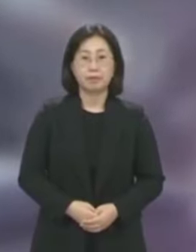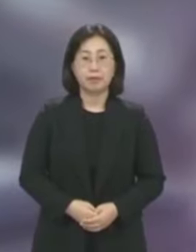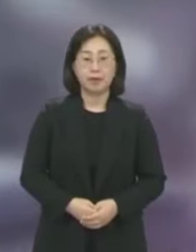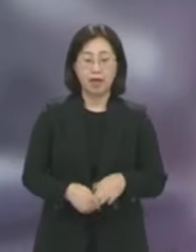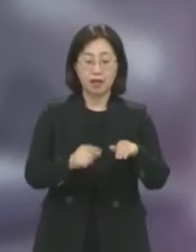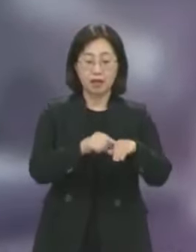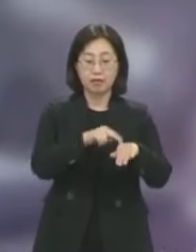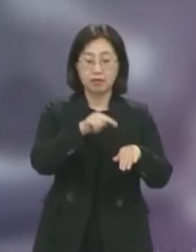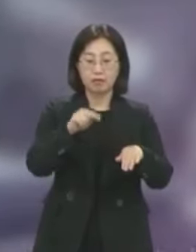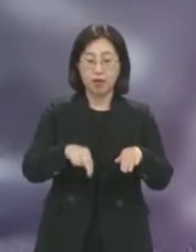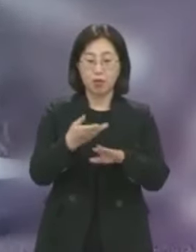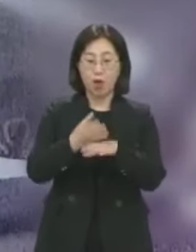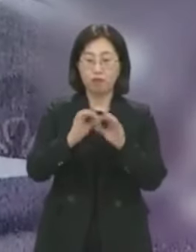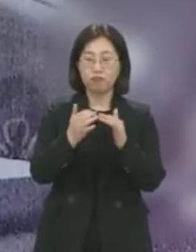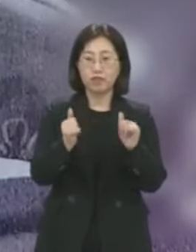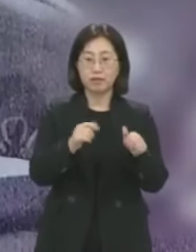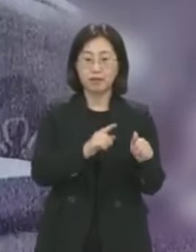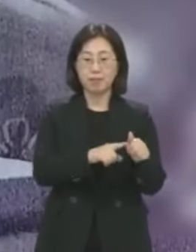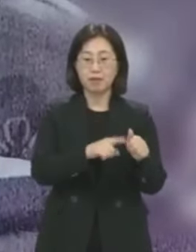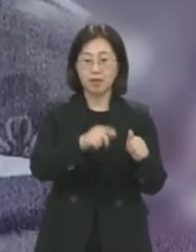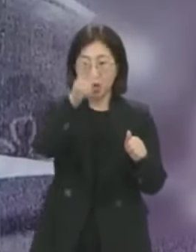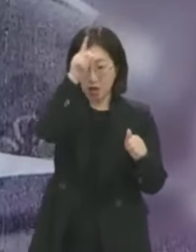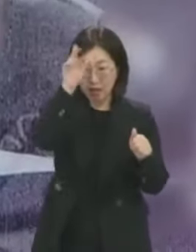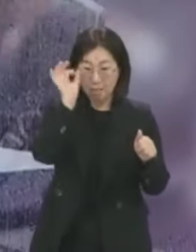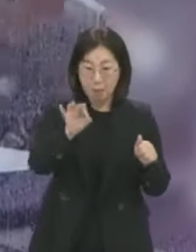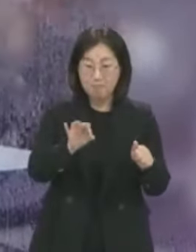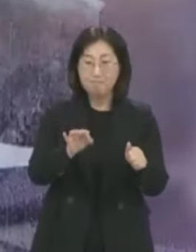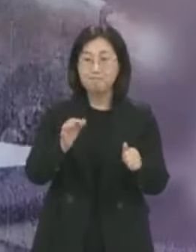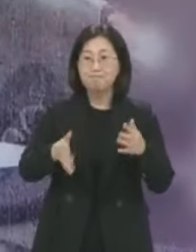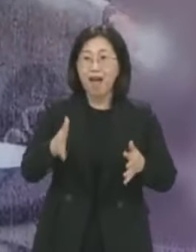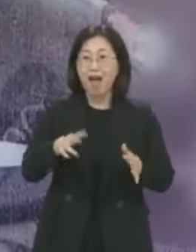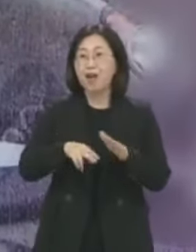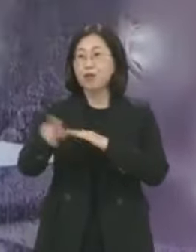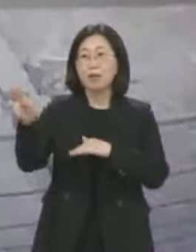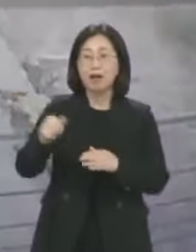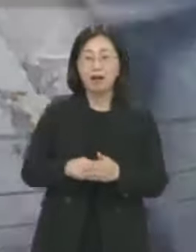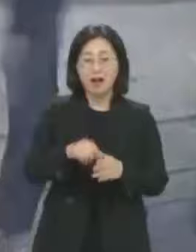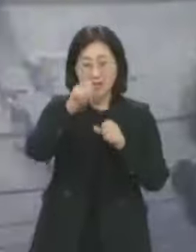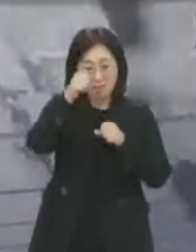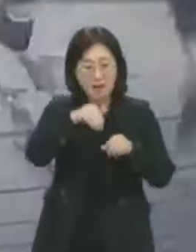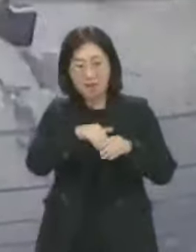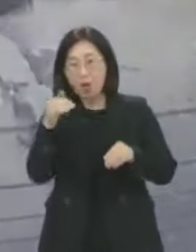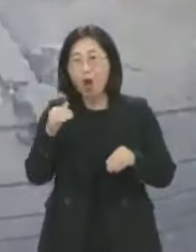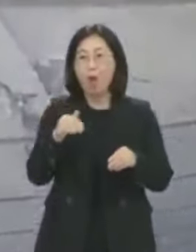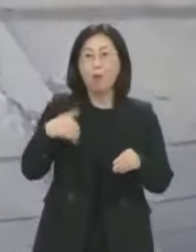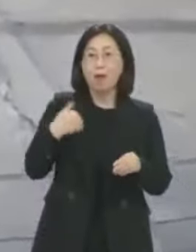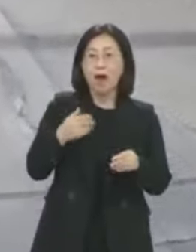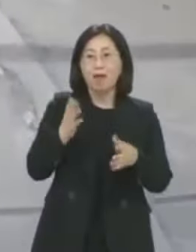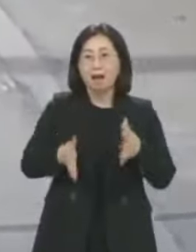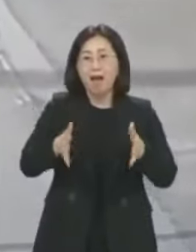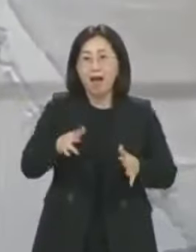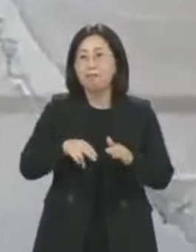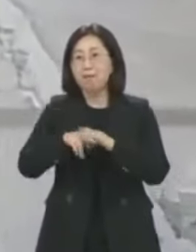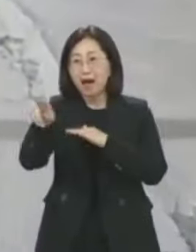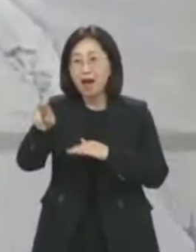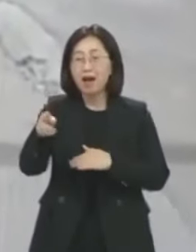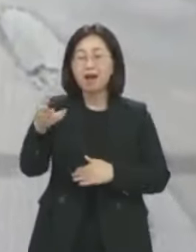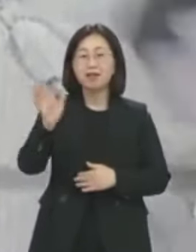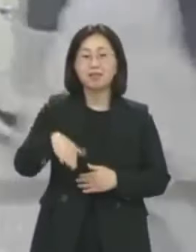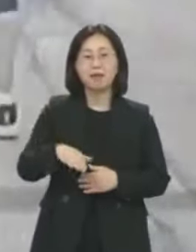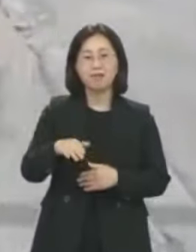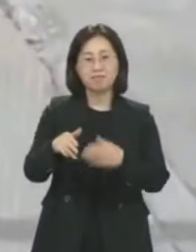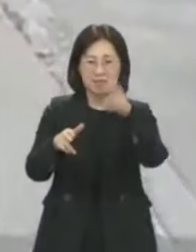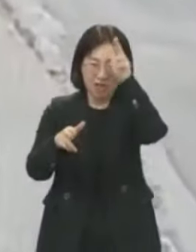차에서 내린 외국인 남성이 경찰을 발견하자 도주하기 시작합니다. 신발이 벗겨질 정도로 빠르게 달아나 보지만 얼마 못